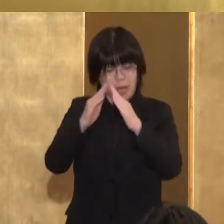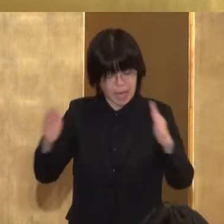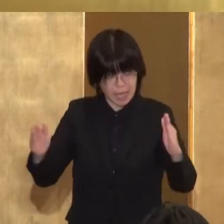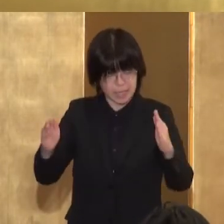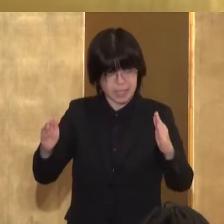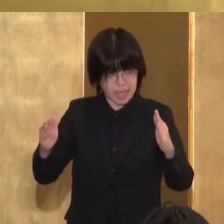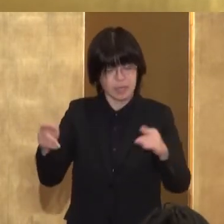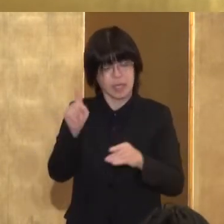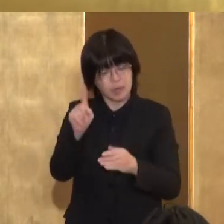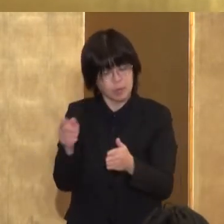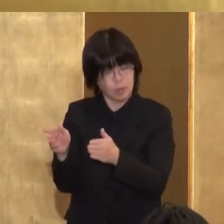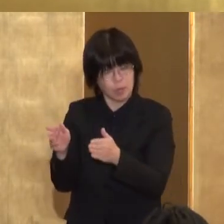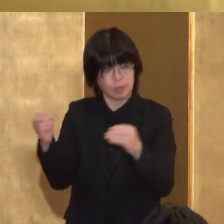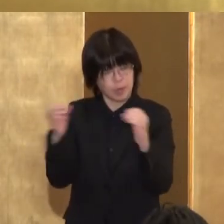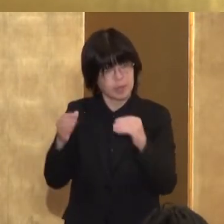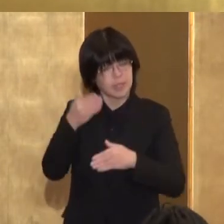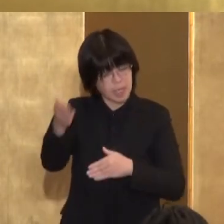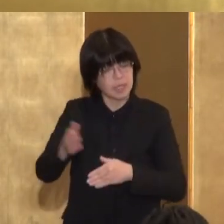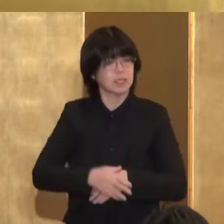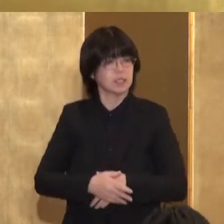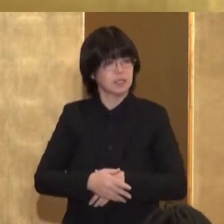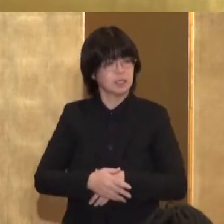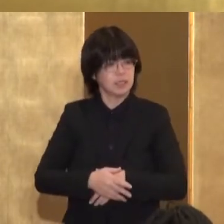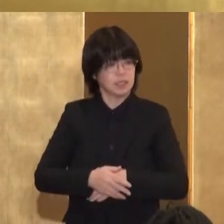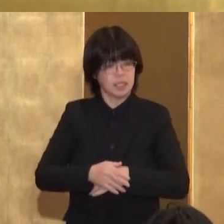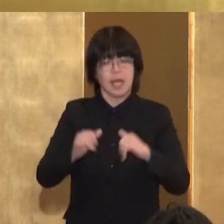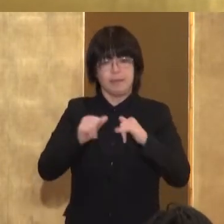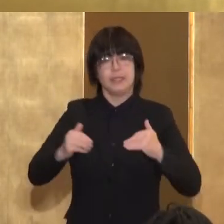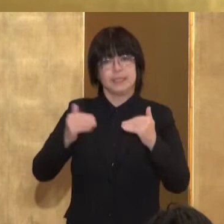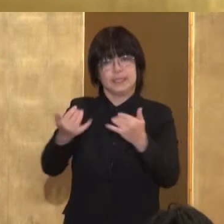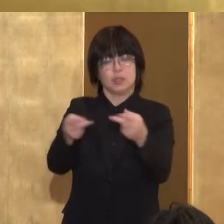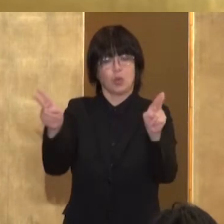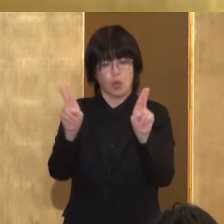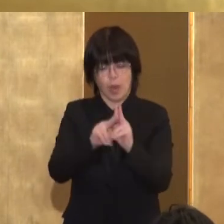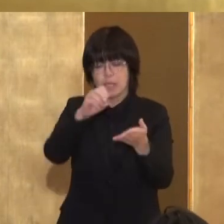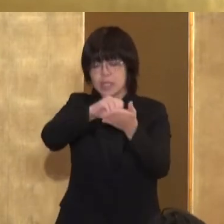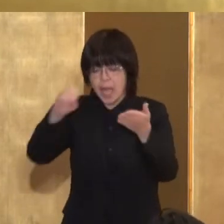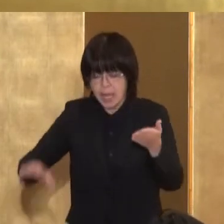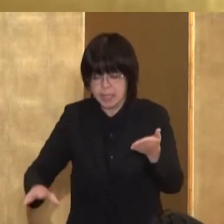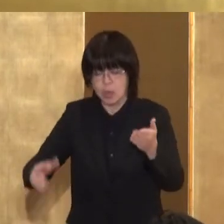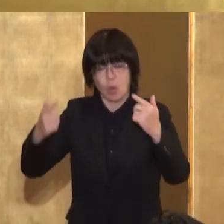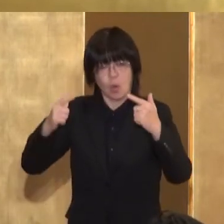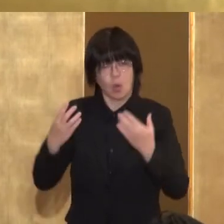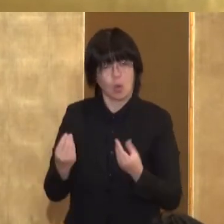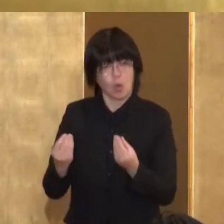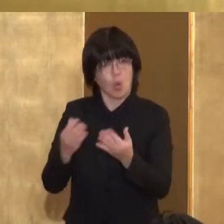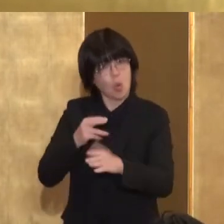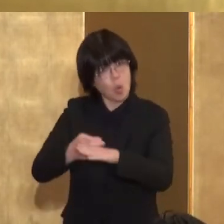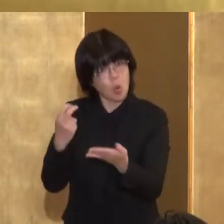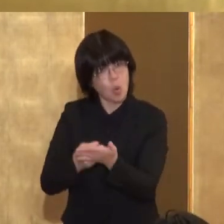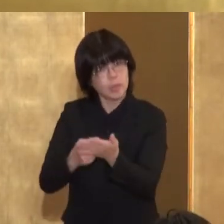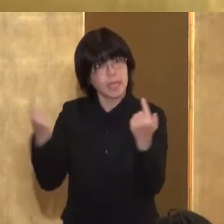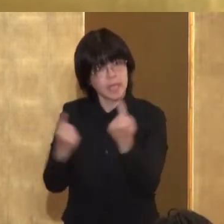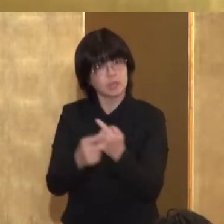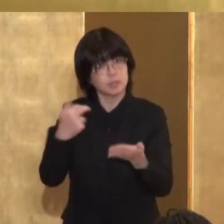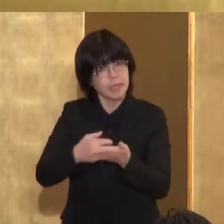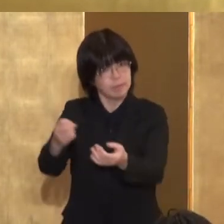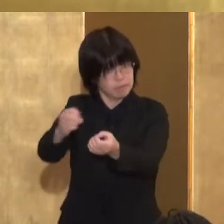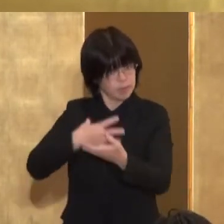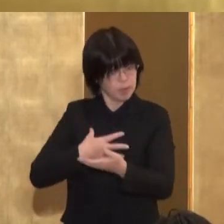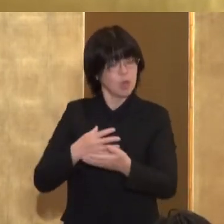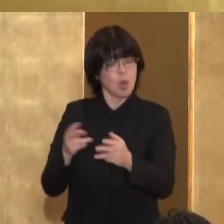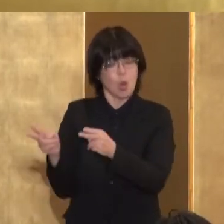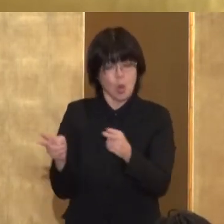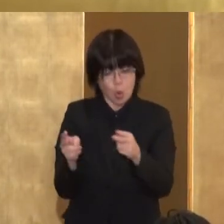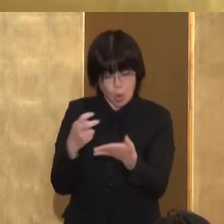室典範を改正し、タイを恒久制度化すべきと主張しています。国会での与野党の議論に何を期待しますか。また法整備にあ